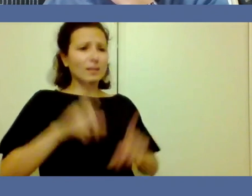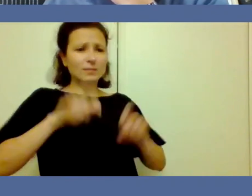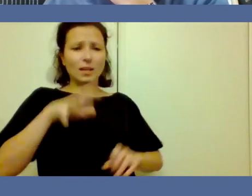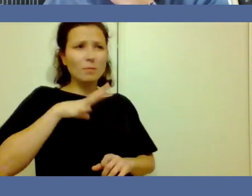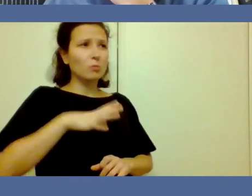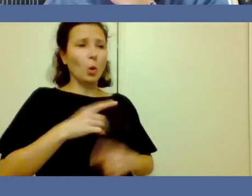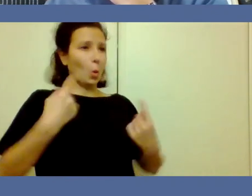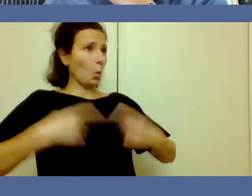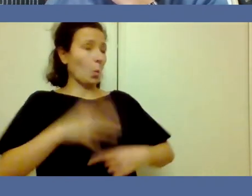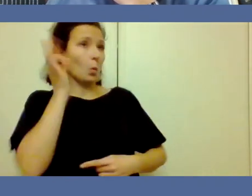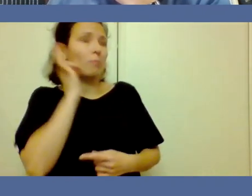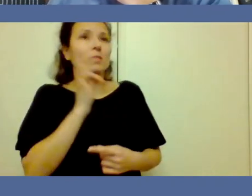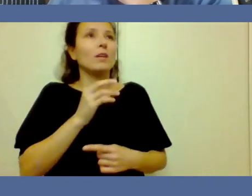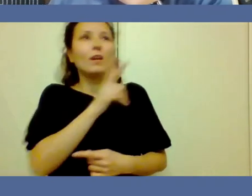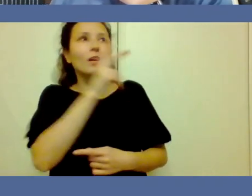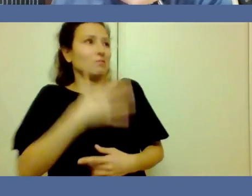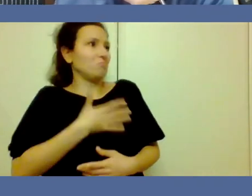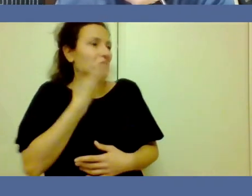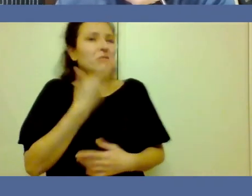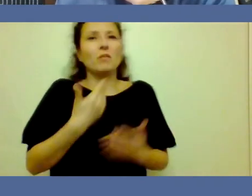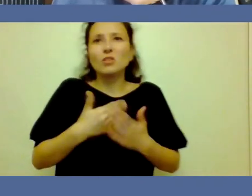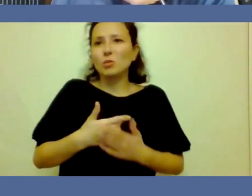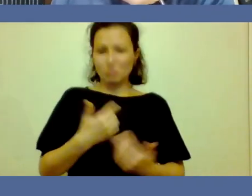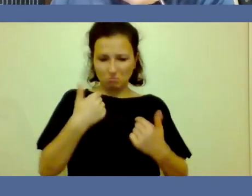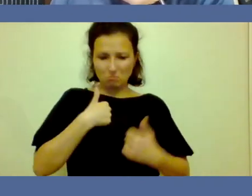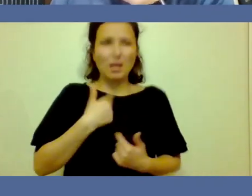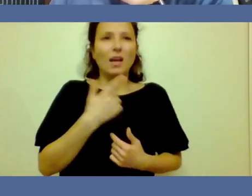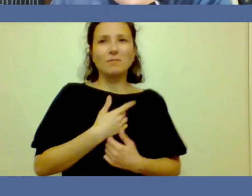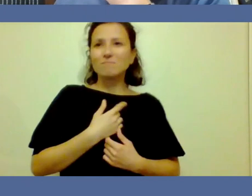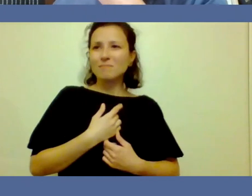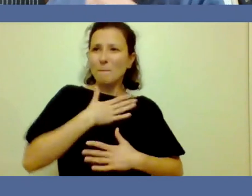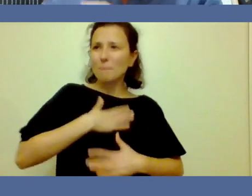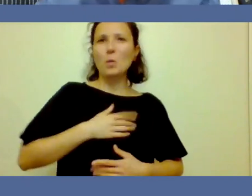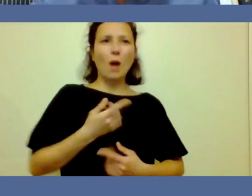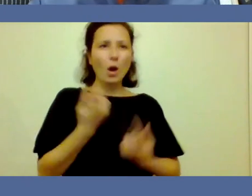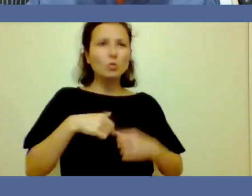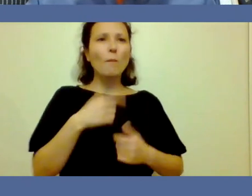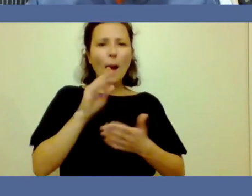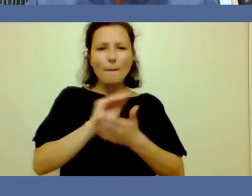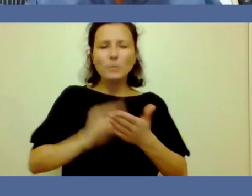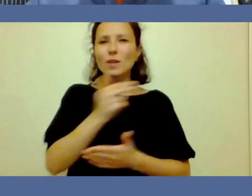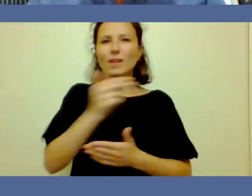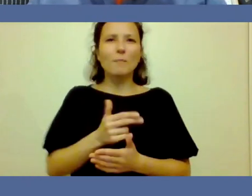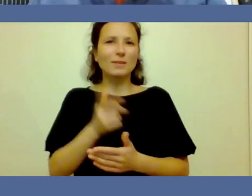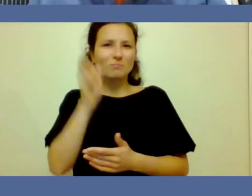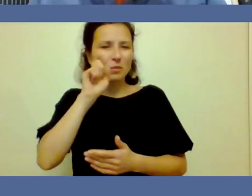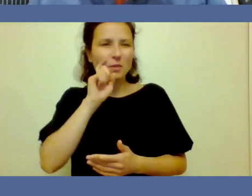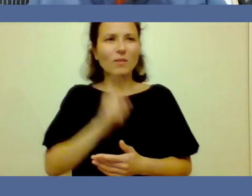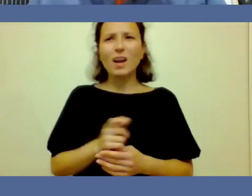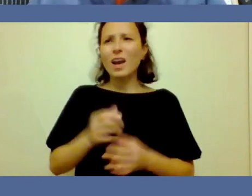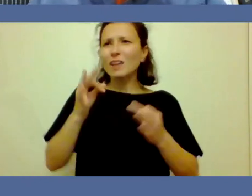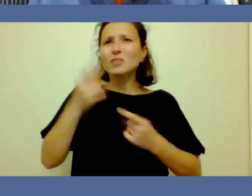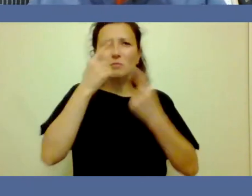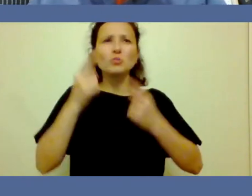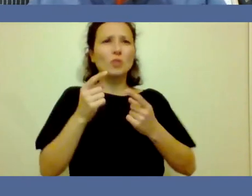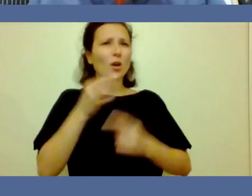taka sympatyczna osoba zajmuje się takim rodzajem literatury, a dzisiaj myślę, że nawet kobiet może jest więcej i są naprawdę świetne